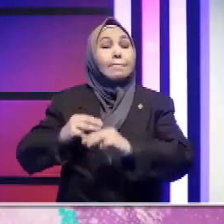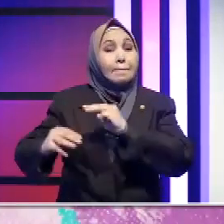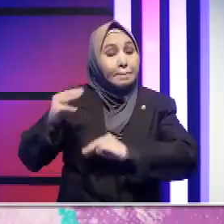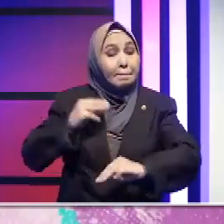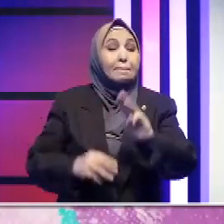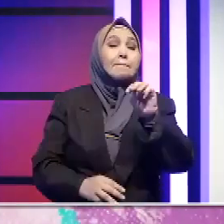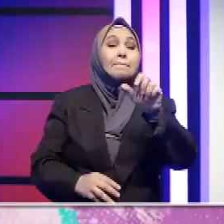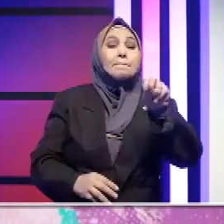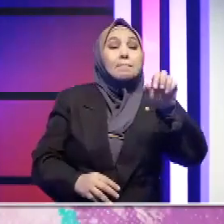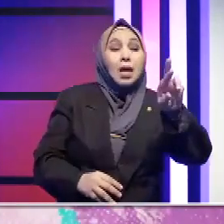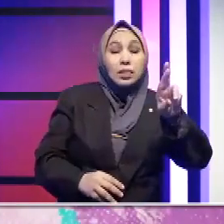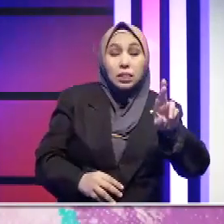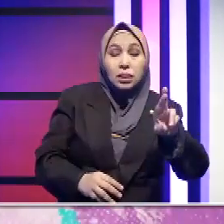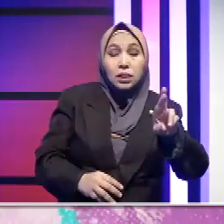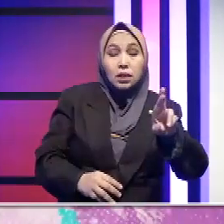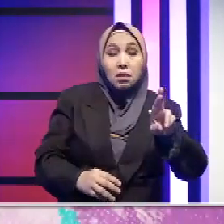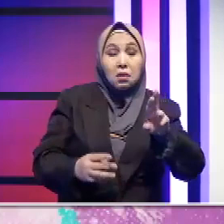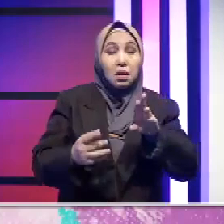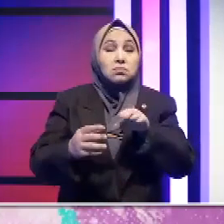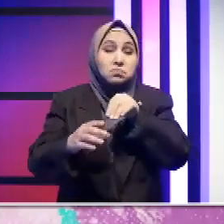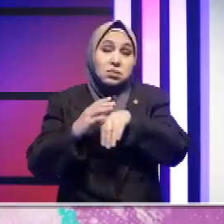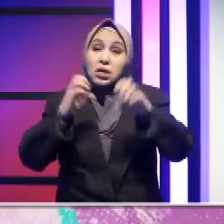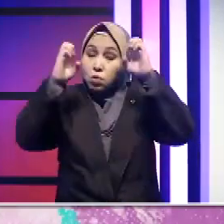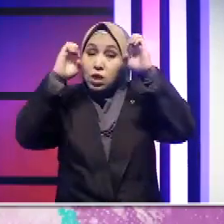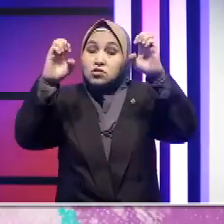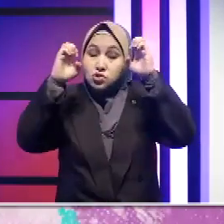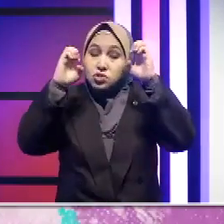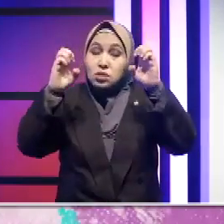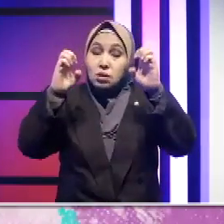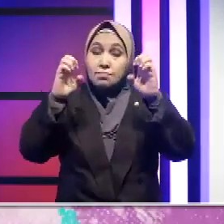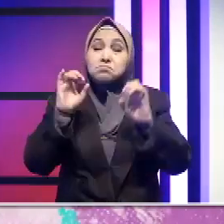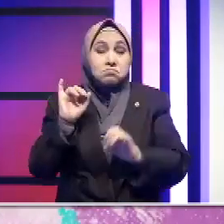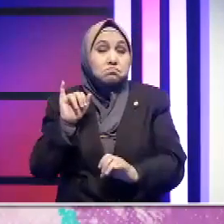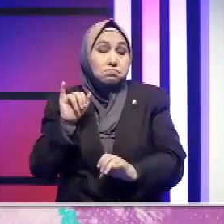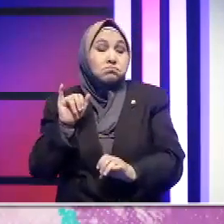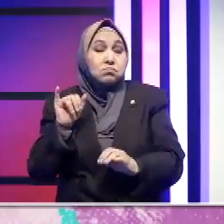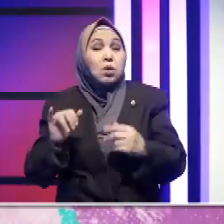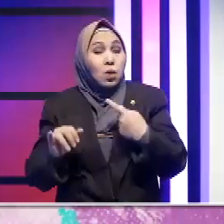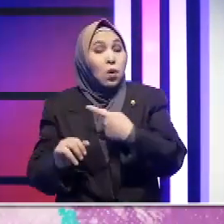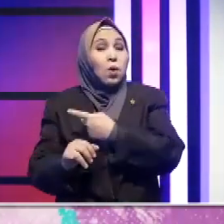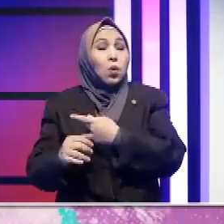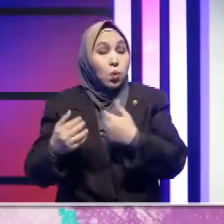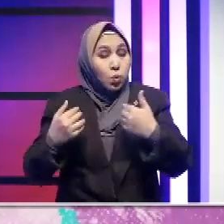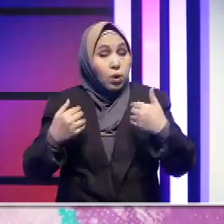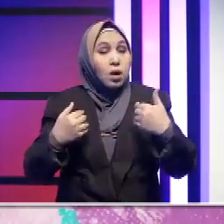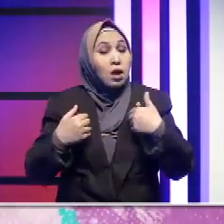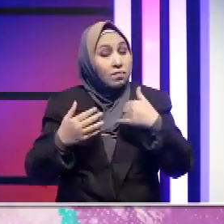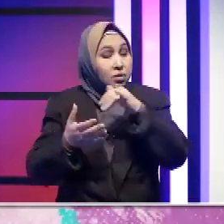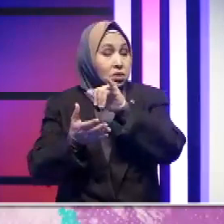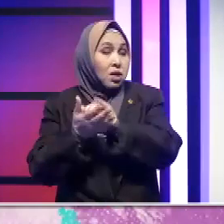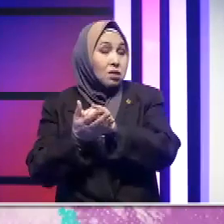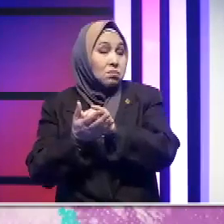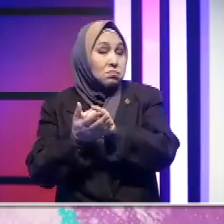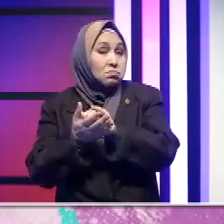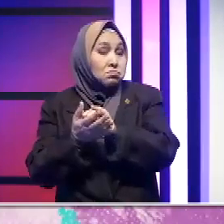of Education Oh Ya Albi you have the times